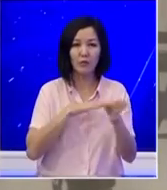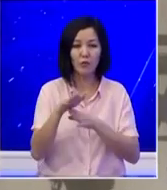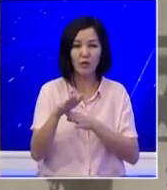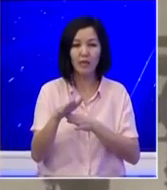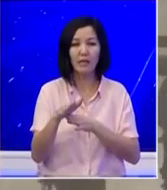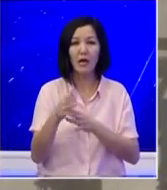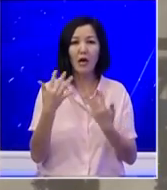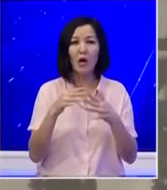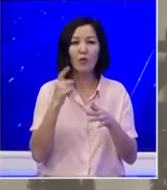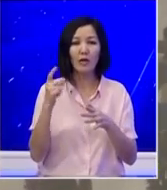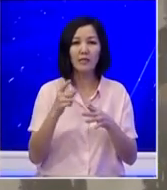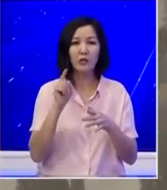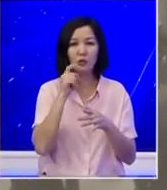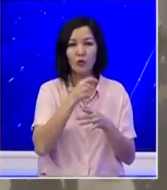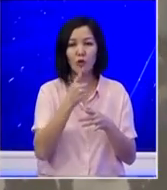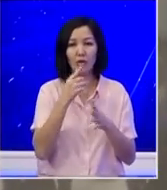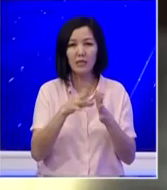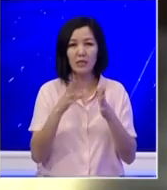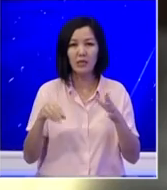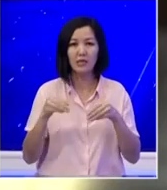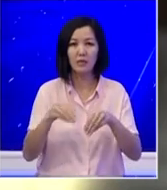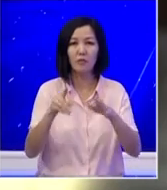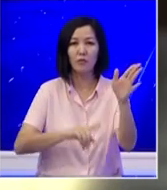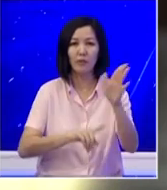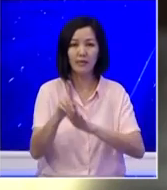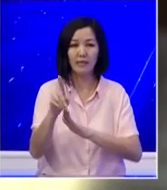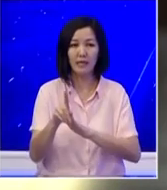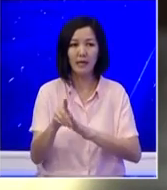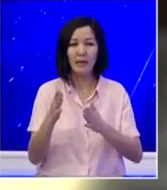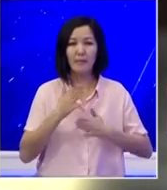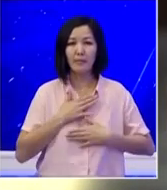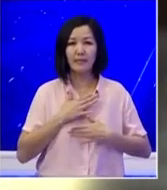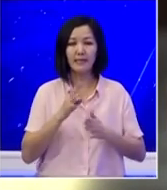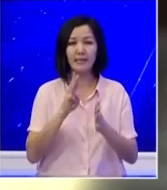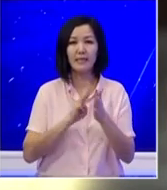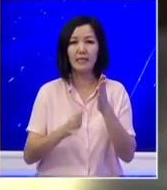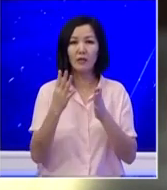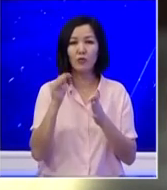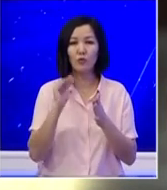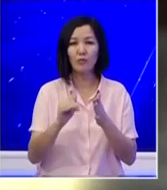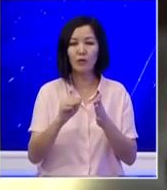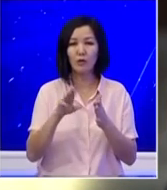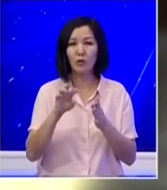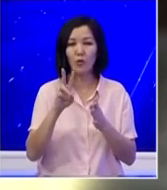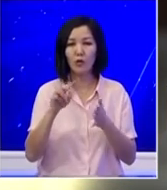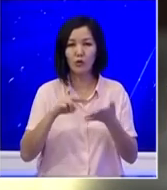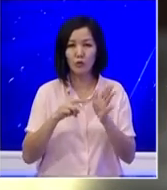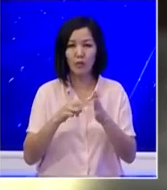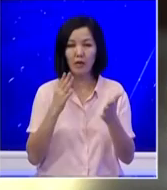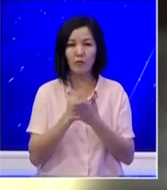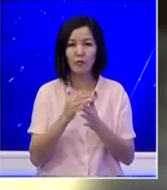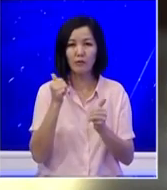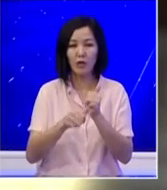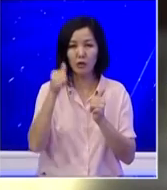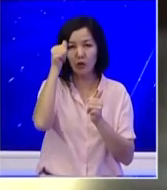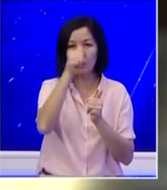Жетісулық диқандар жүгері қызылша себуге кірісті. Біз енді 84 мың тонна биыл жоспарлап отырмыз. Жыл сайын